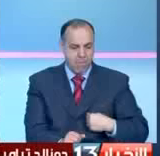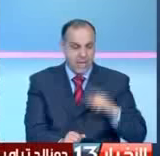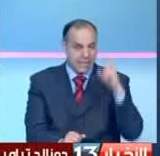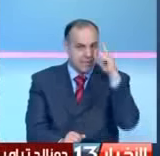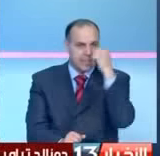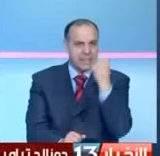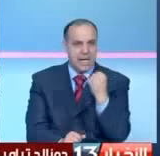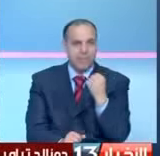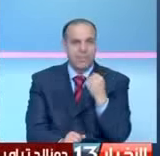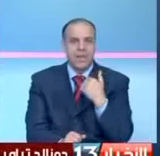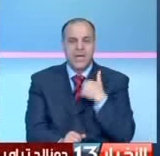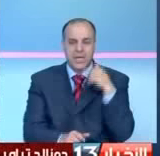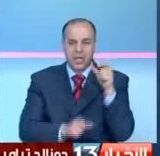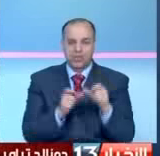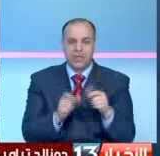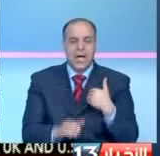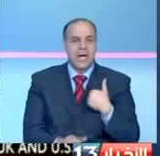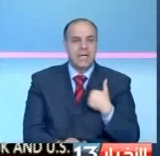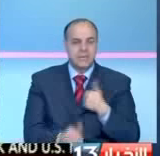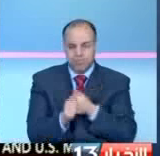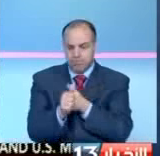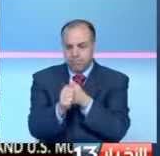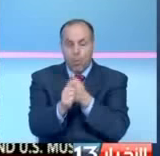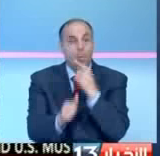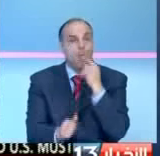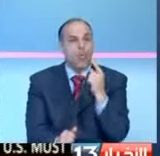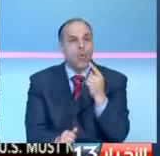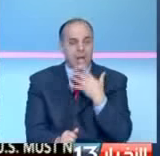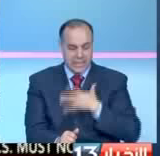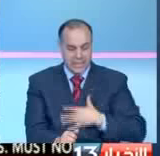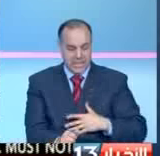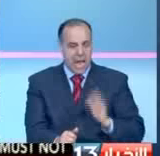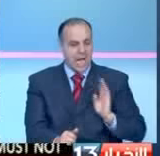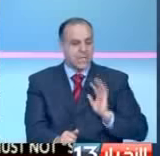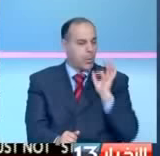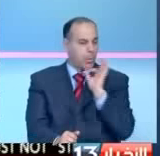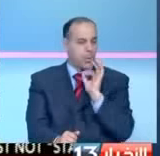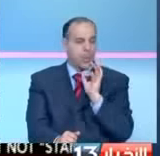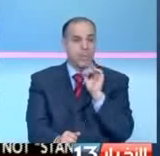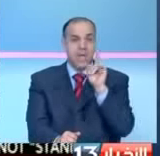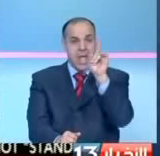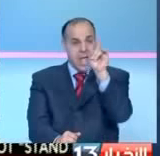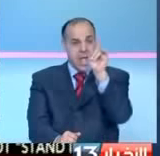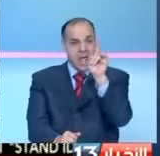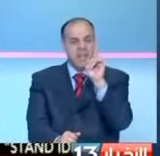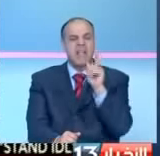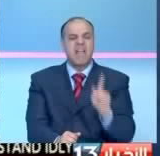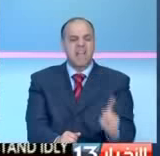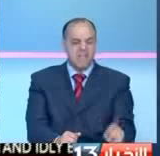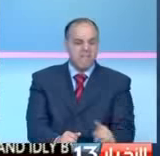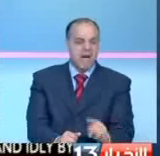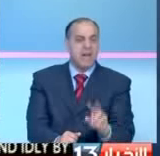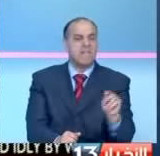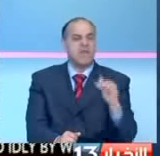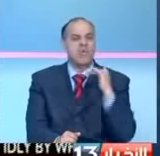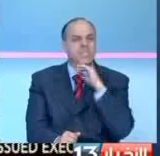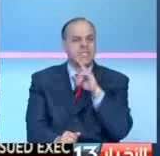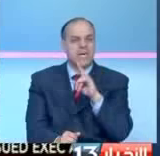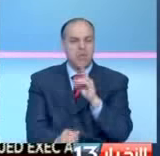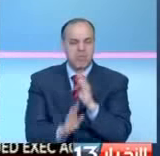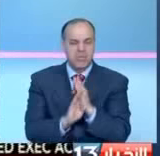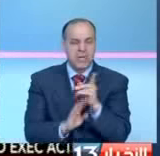الأصعب لأن الأشخاص الذين نلاحقهم لا يرتدون زيا عسكريا، إنهم جرذان قذرة